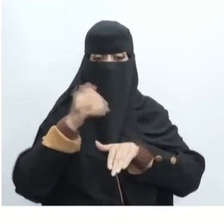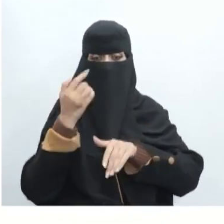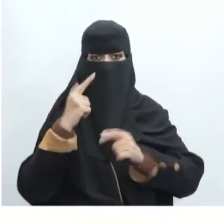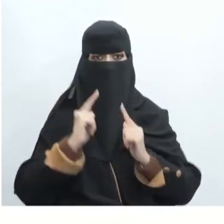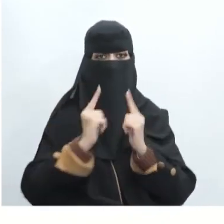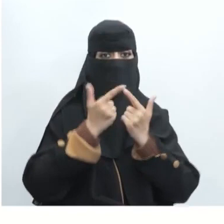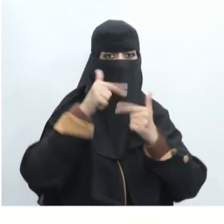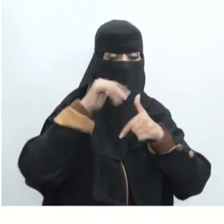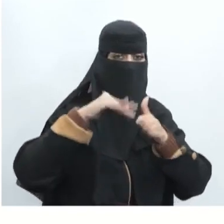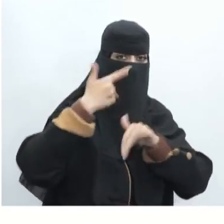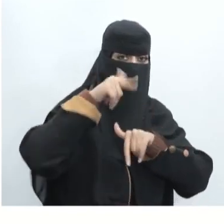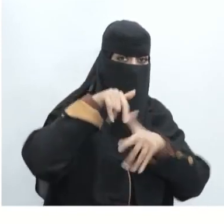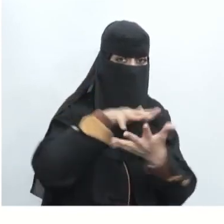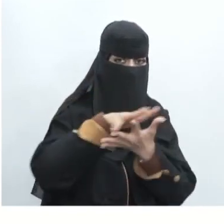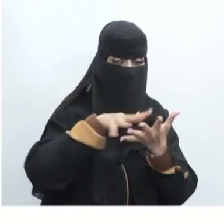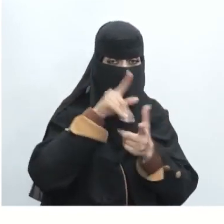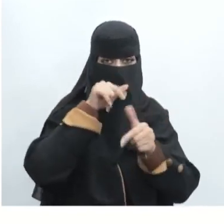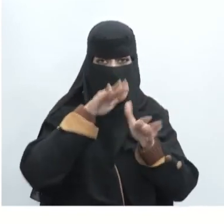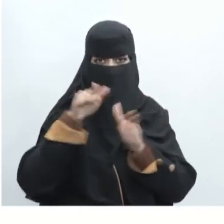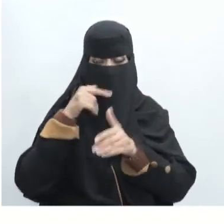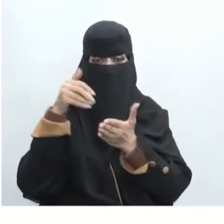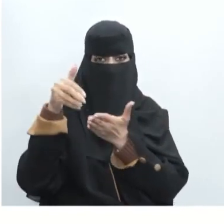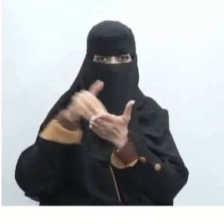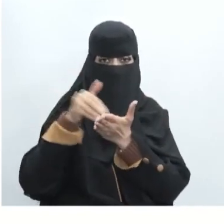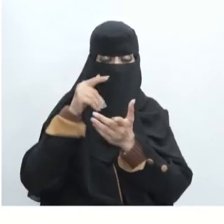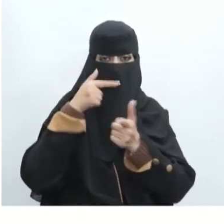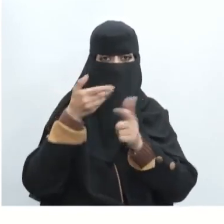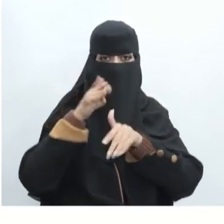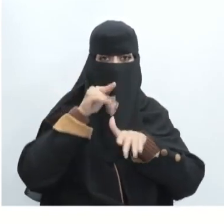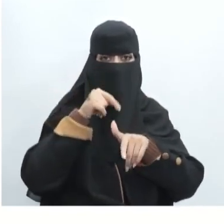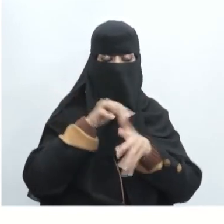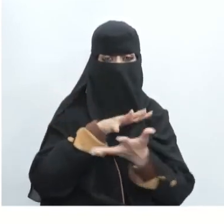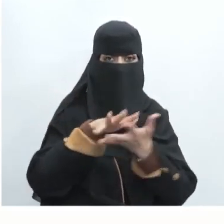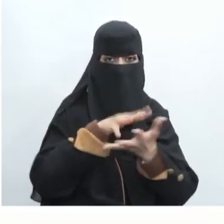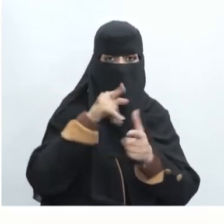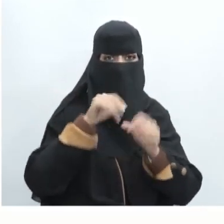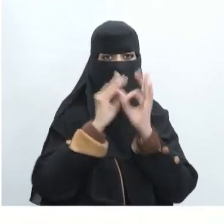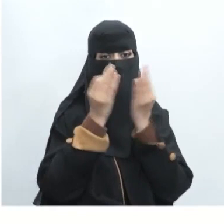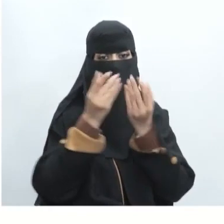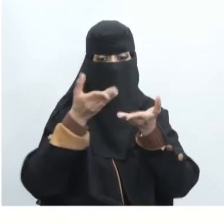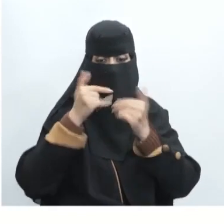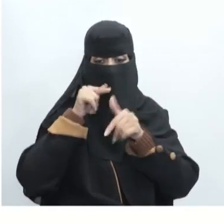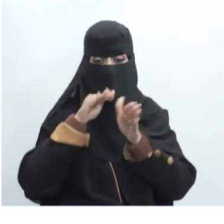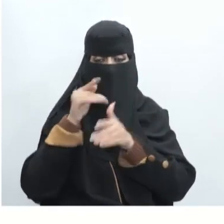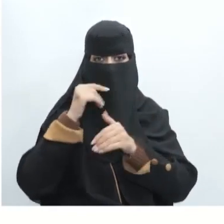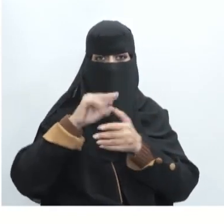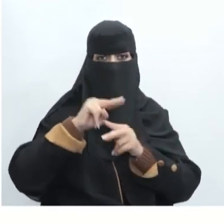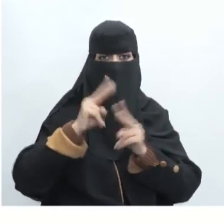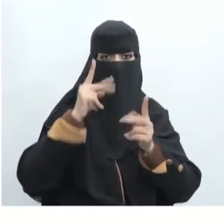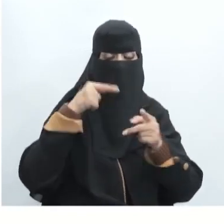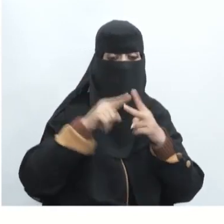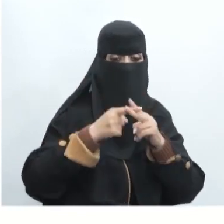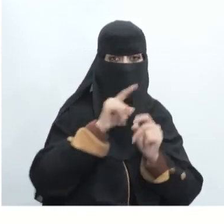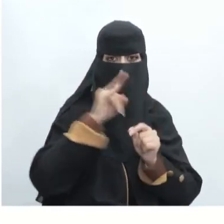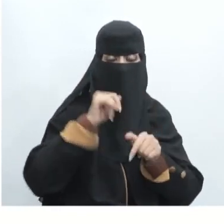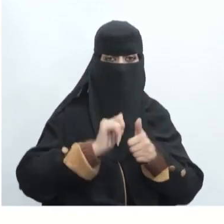ينتج عنها من مشاكل اقتصاديه ومشاكل اجتماعيه ايضا تخلف الصناعه